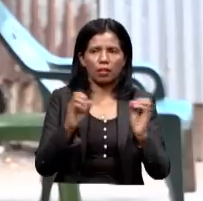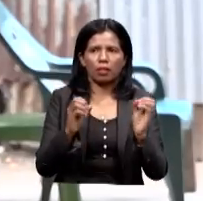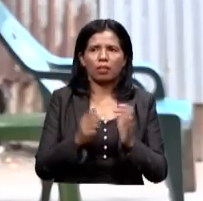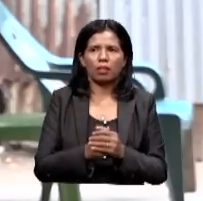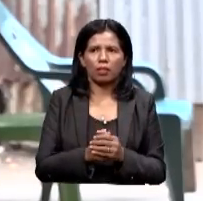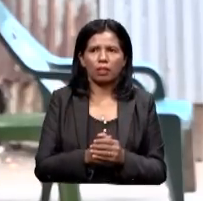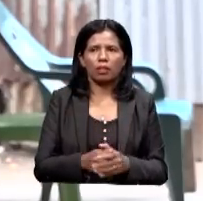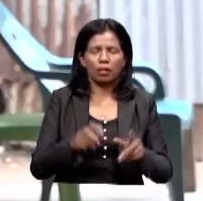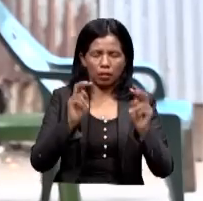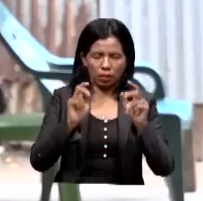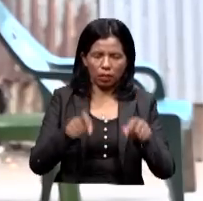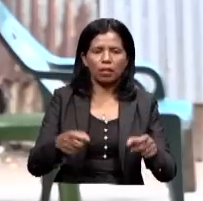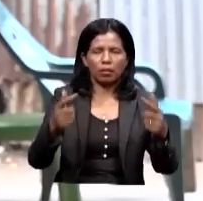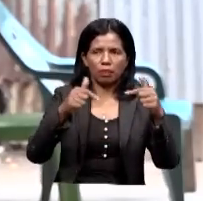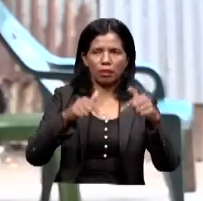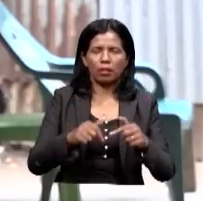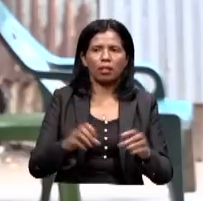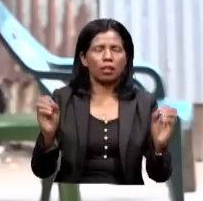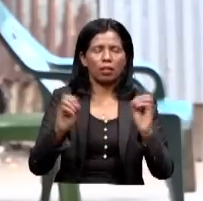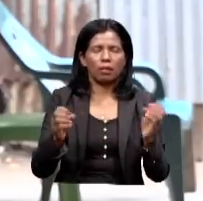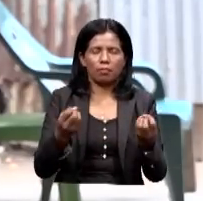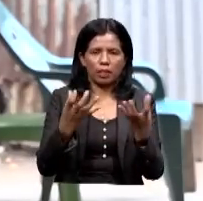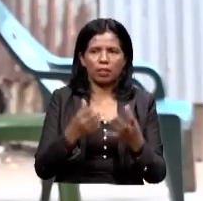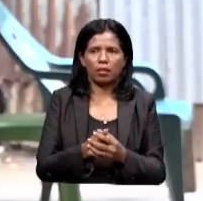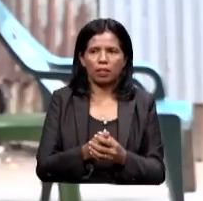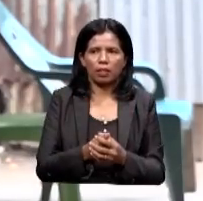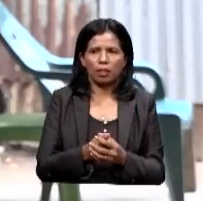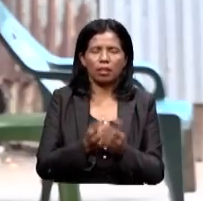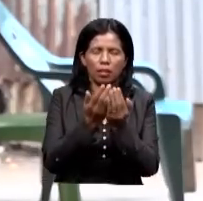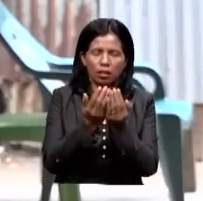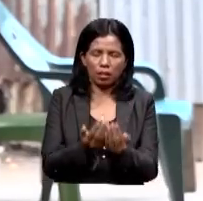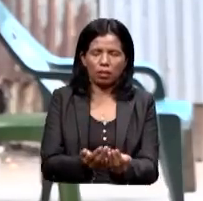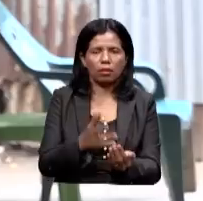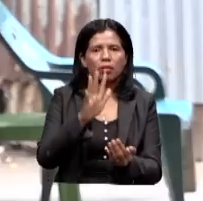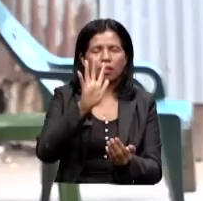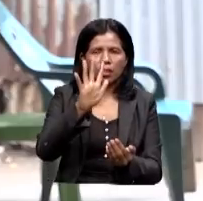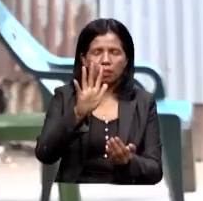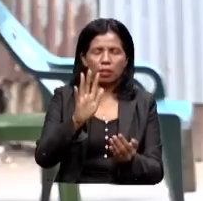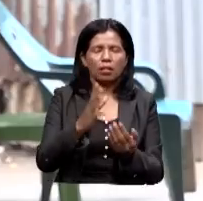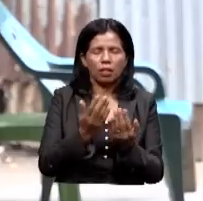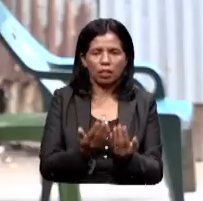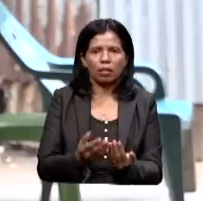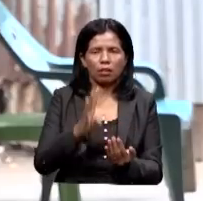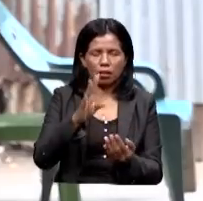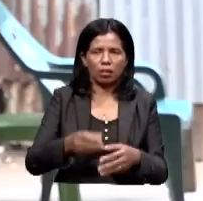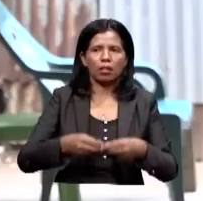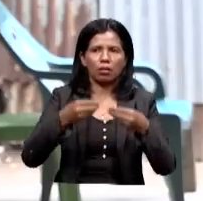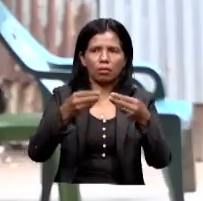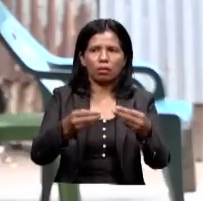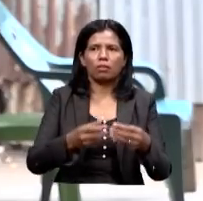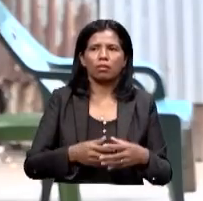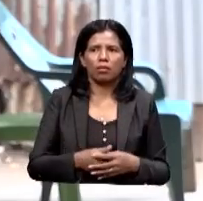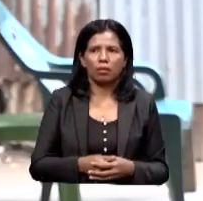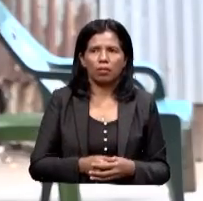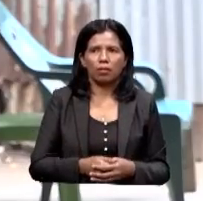tia jan tinggal mai paling lah barakan san kilo lima, kilo ha, tengok perisapa. Kira men, ya